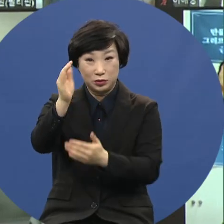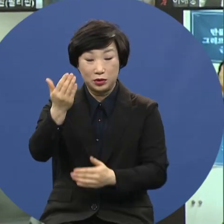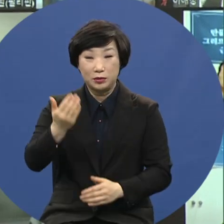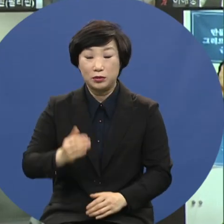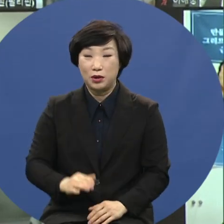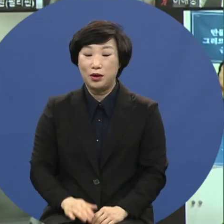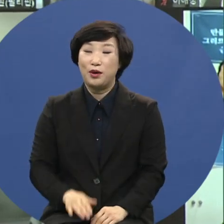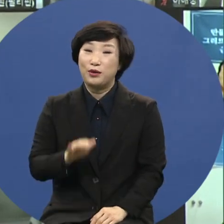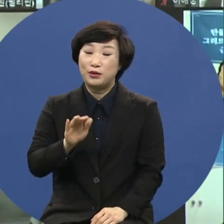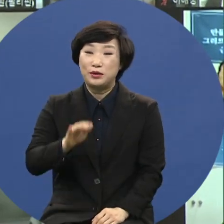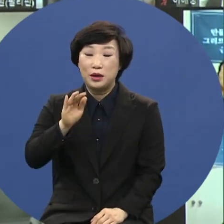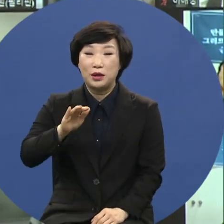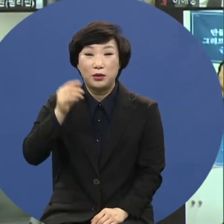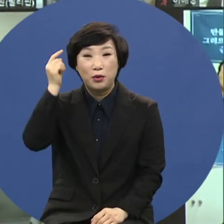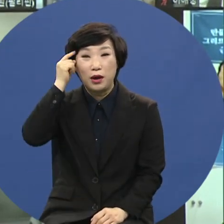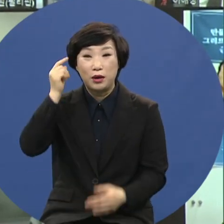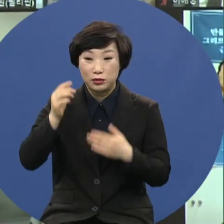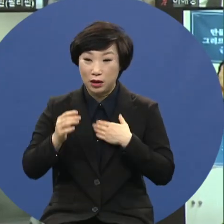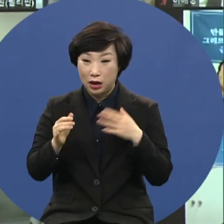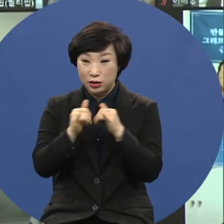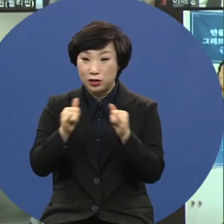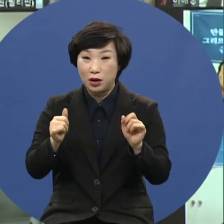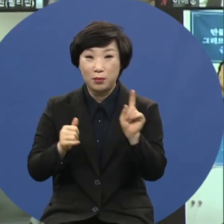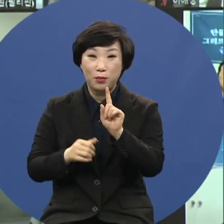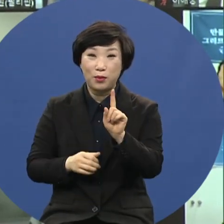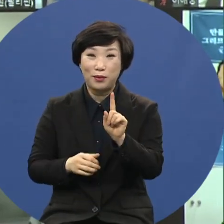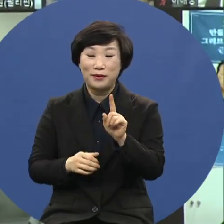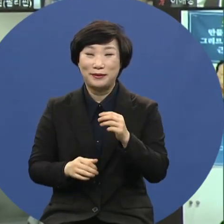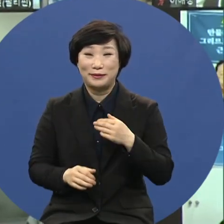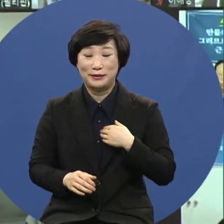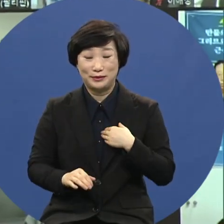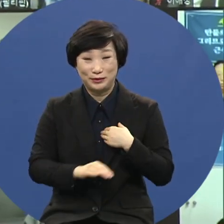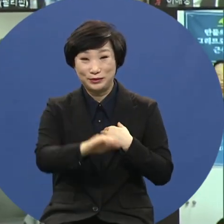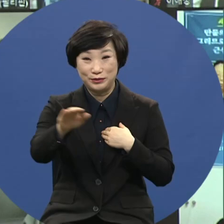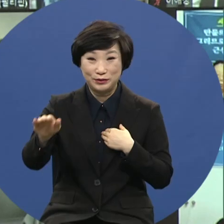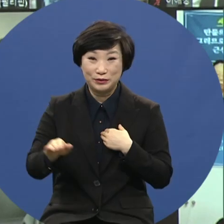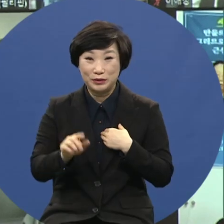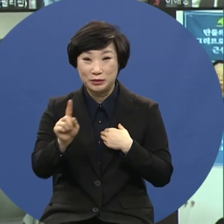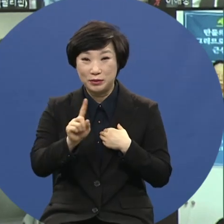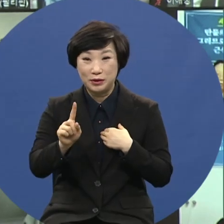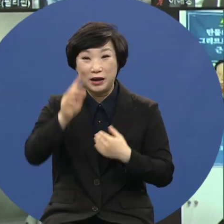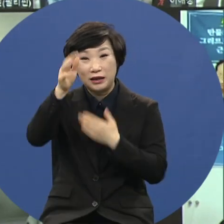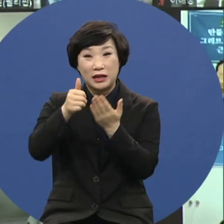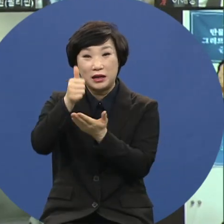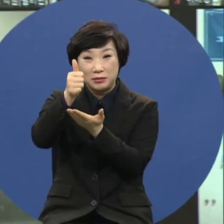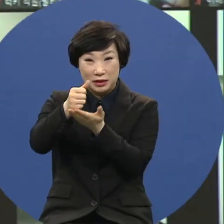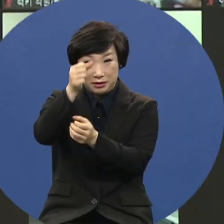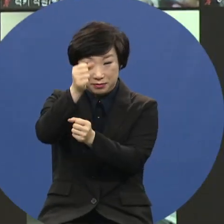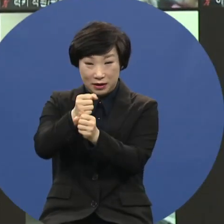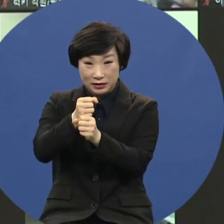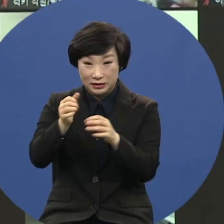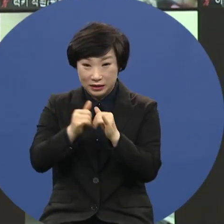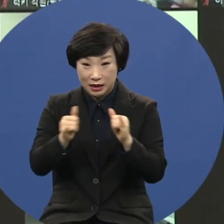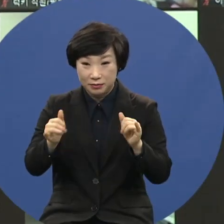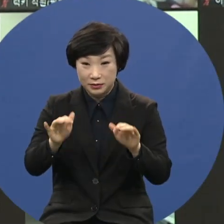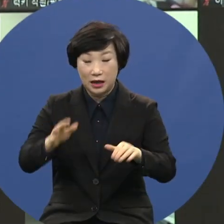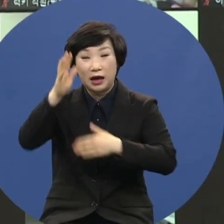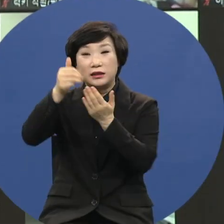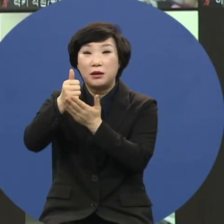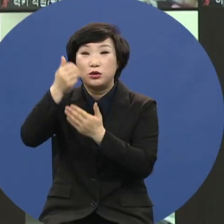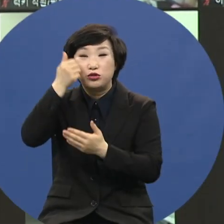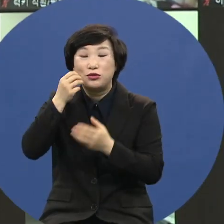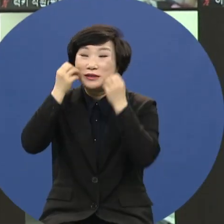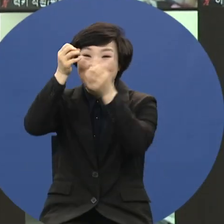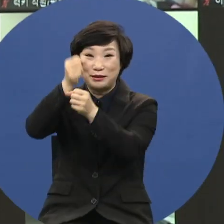아니 우리가 누구냐 또한 우리는 피조물이요 그는 창조자요